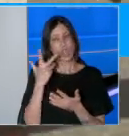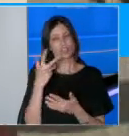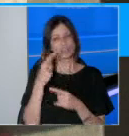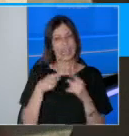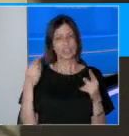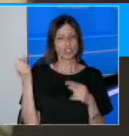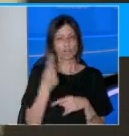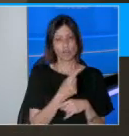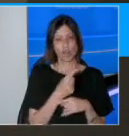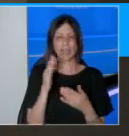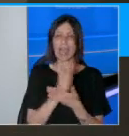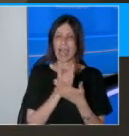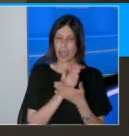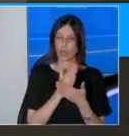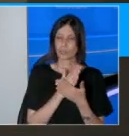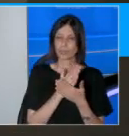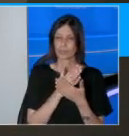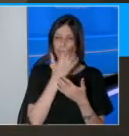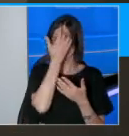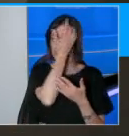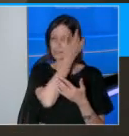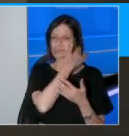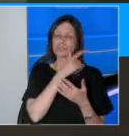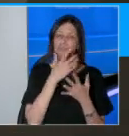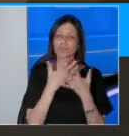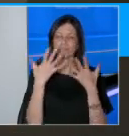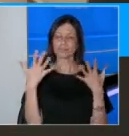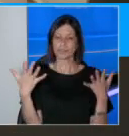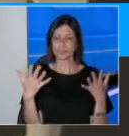3.5 שבועות, הערכות שהלכה וגדלה